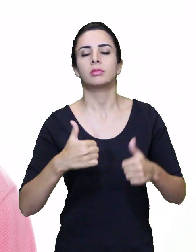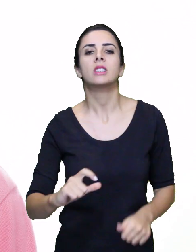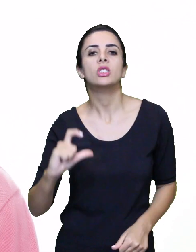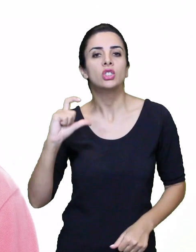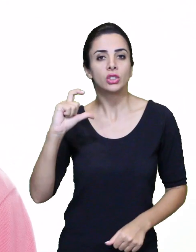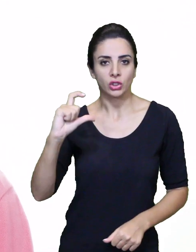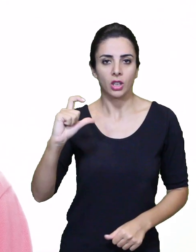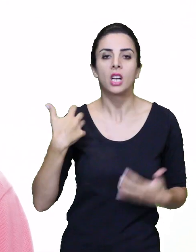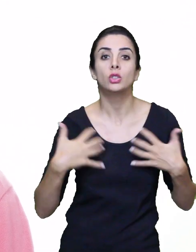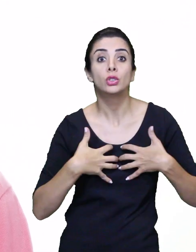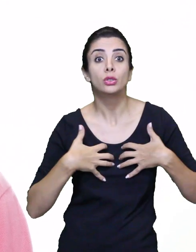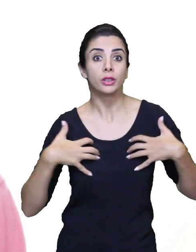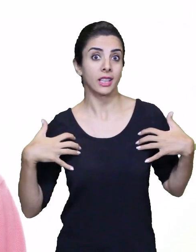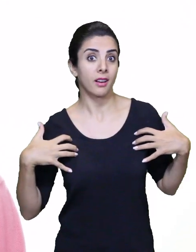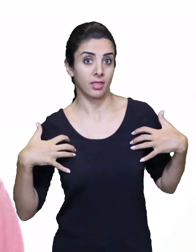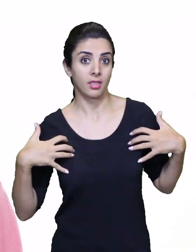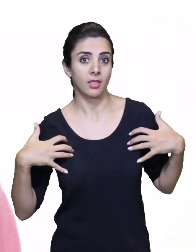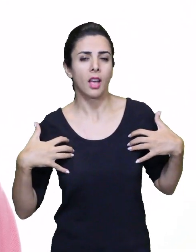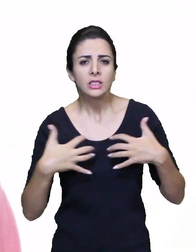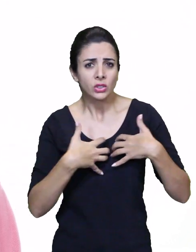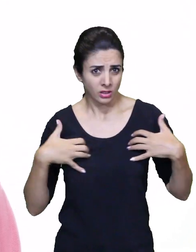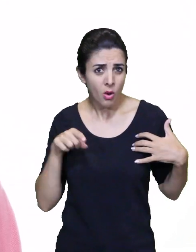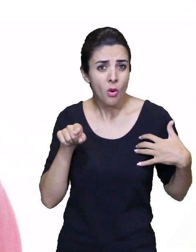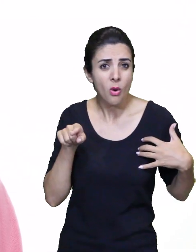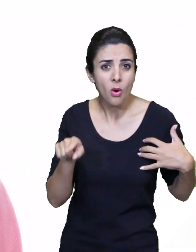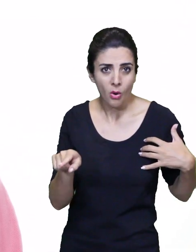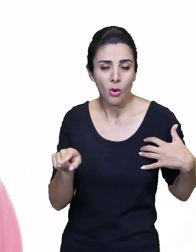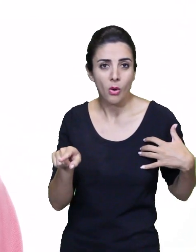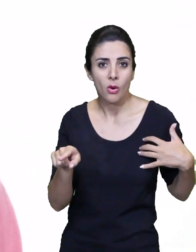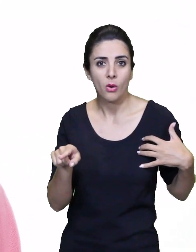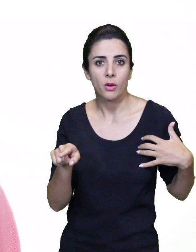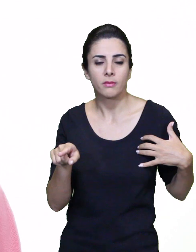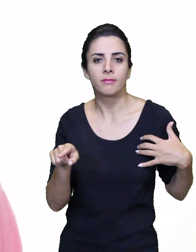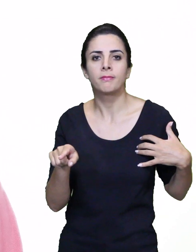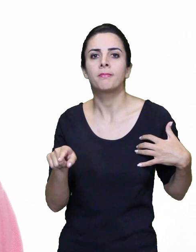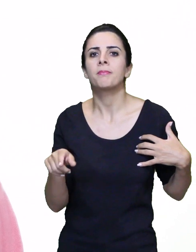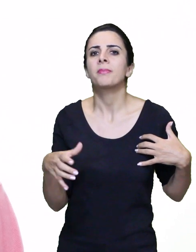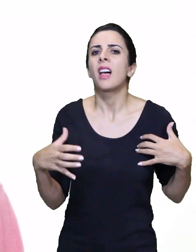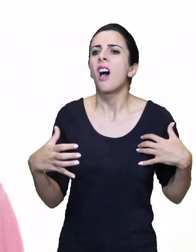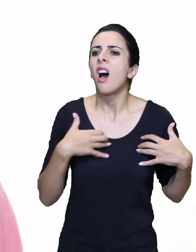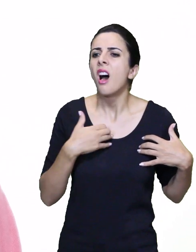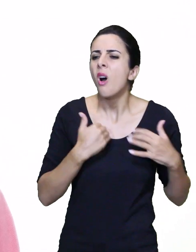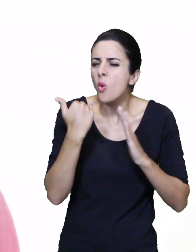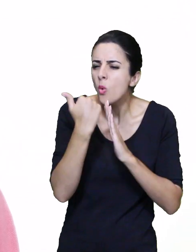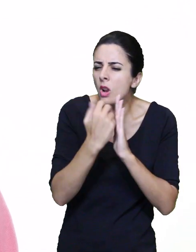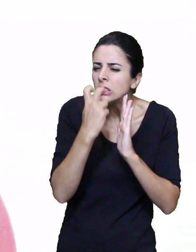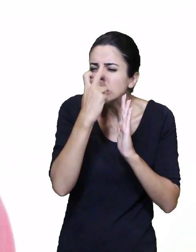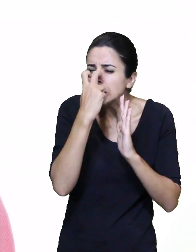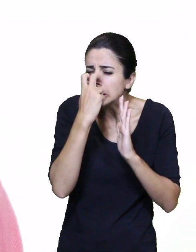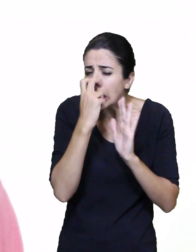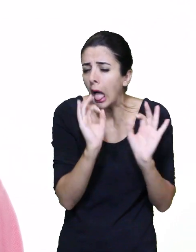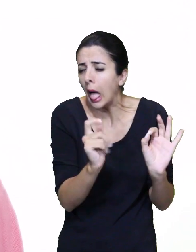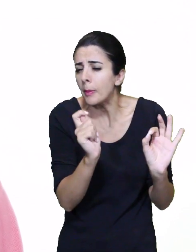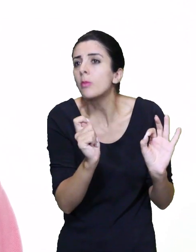Cesaret Cesaret Kalıpları değiştirmekten korkmamak